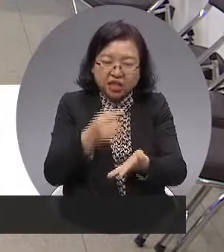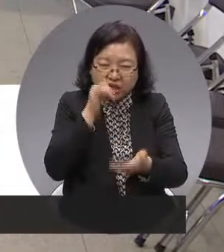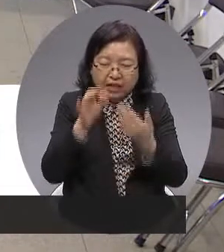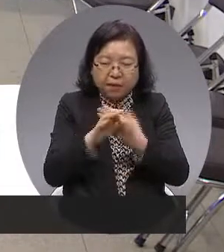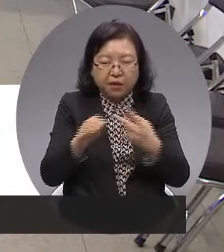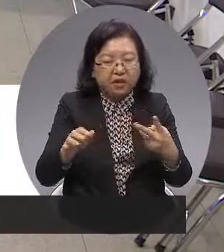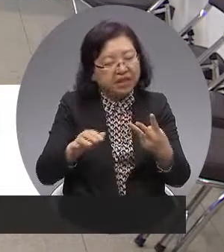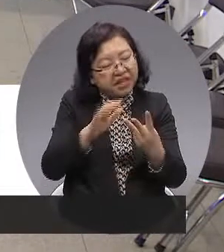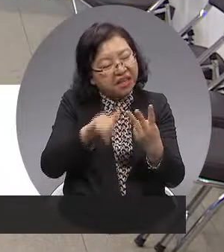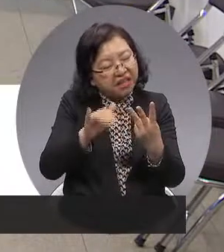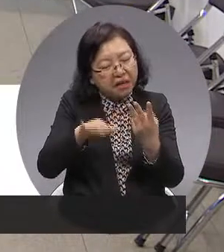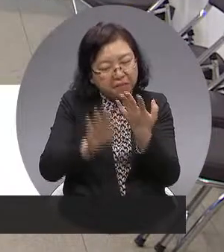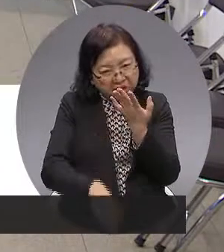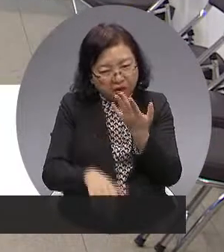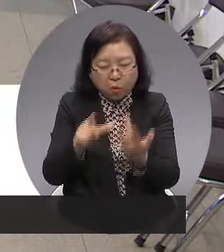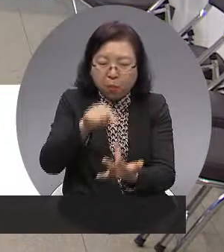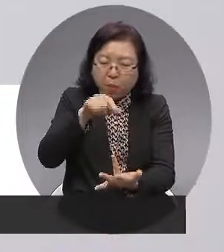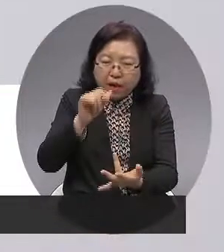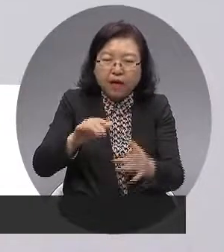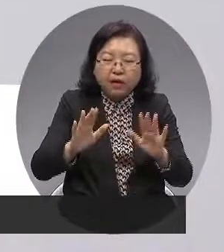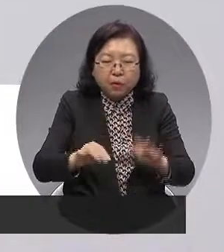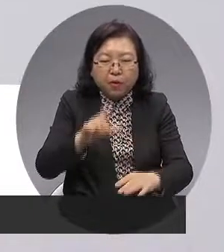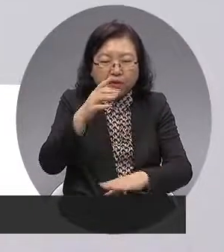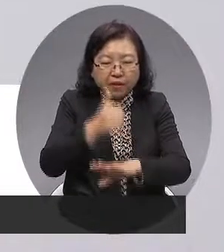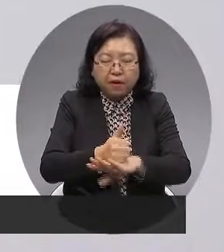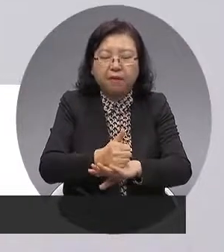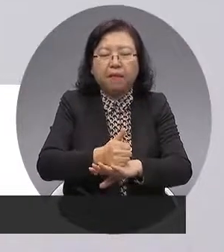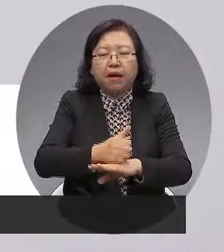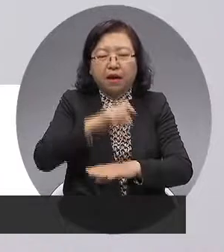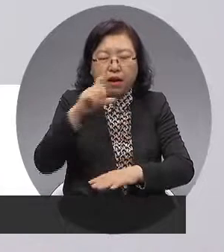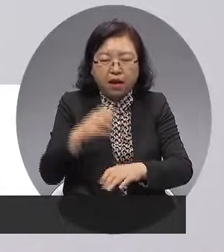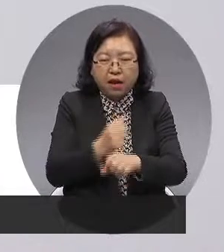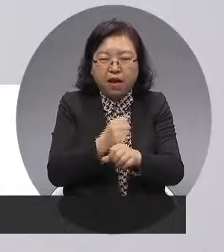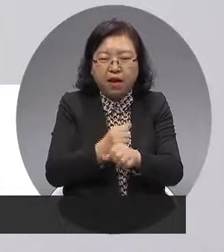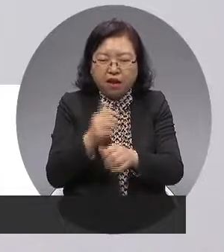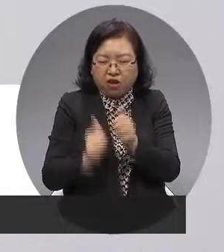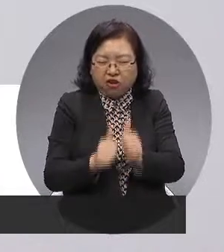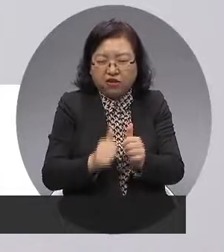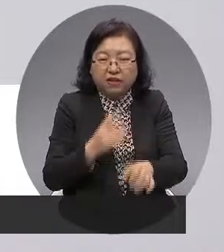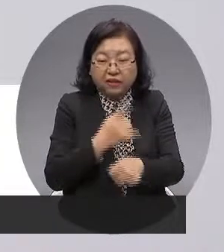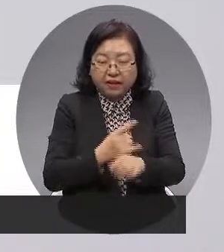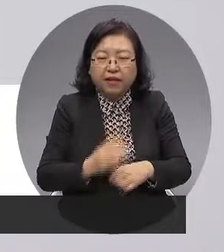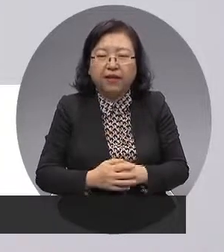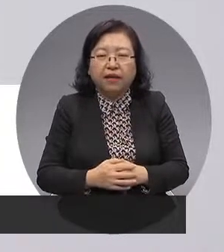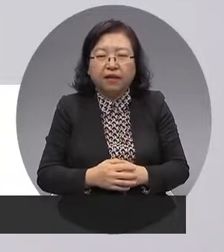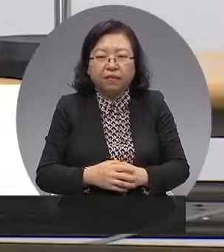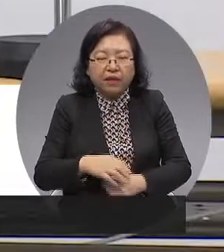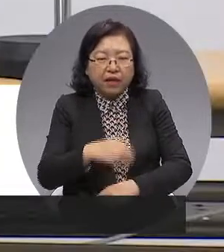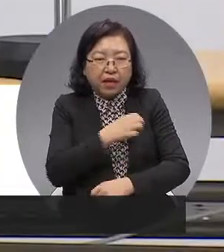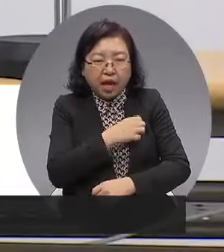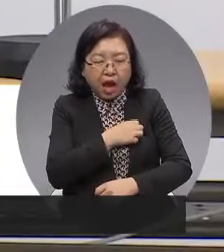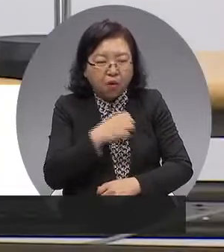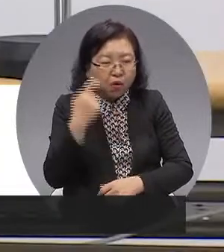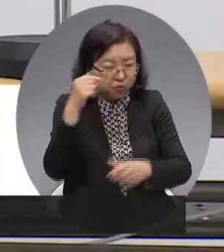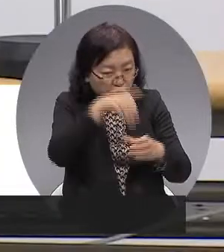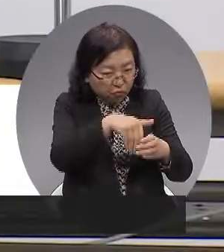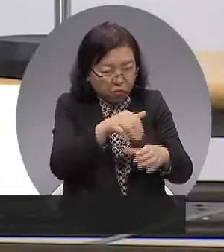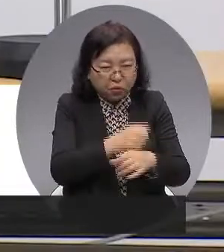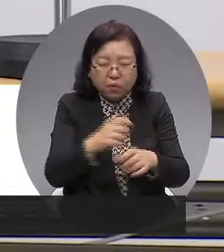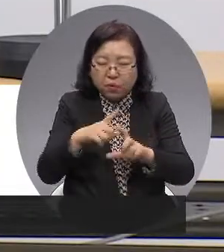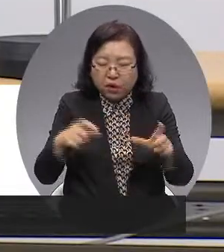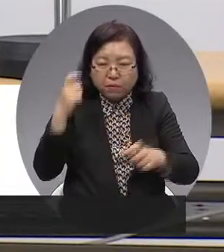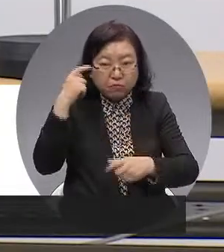후보를 추려 이달 말 경선을 실시하게 됩니다. 단체장은 권리당원 투표와 일반